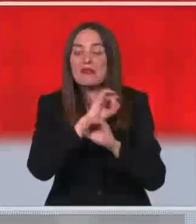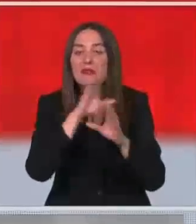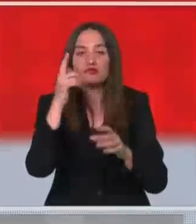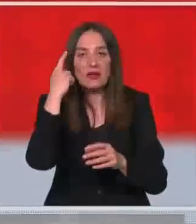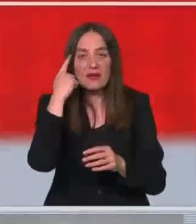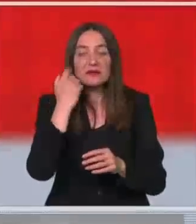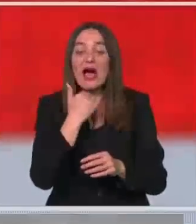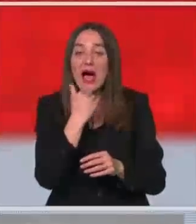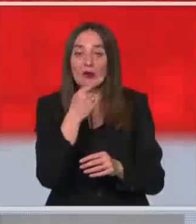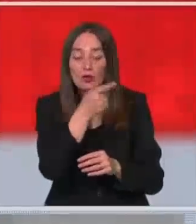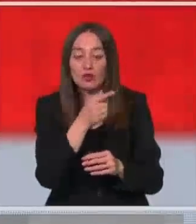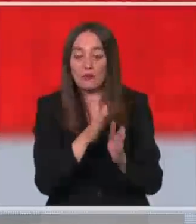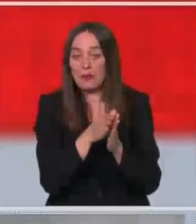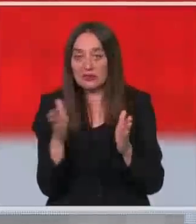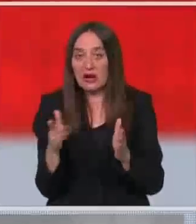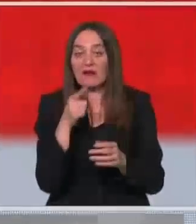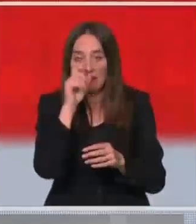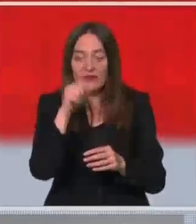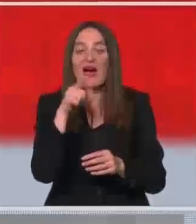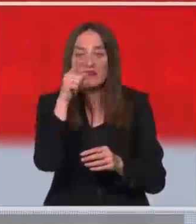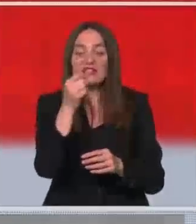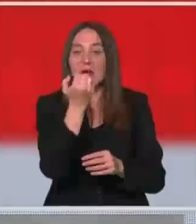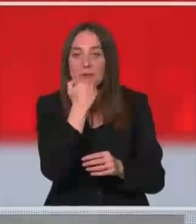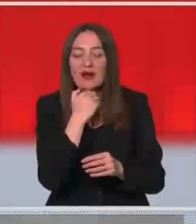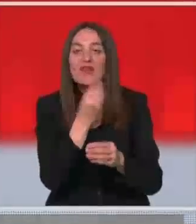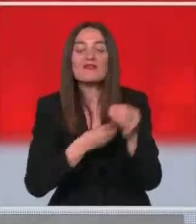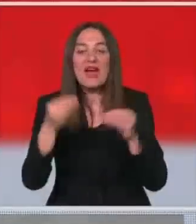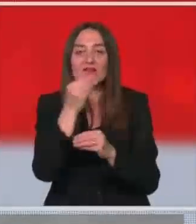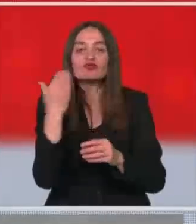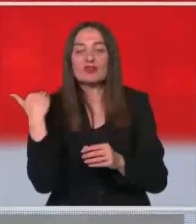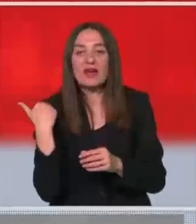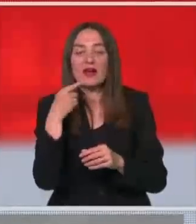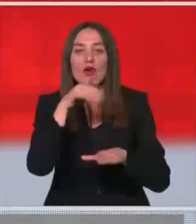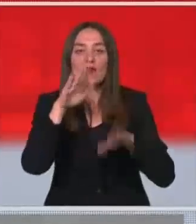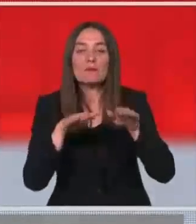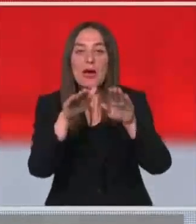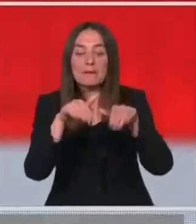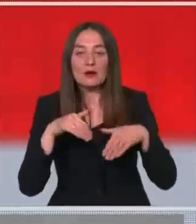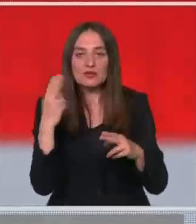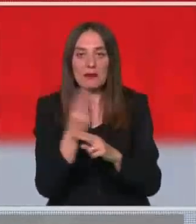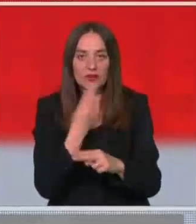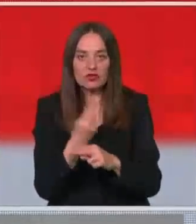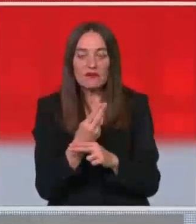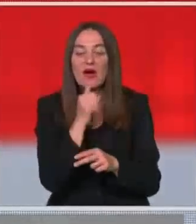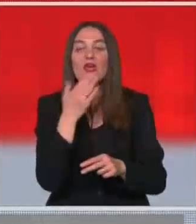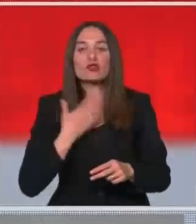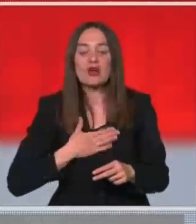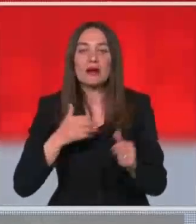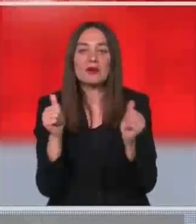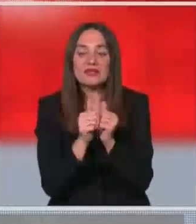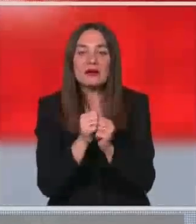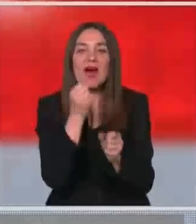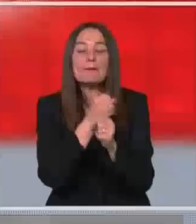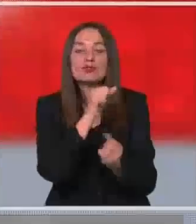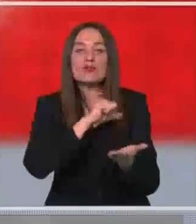Ali ako stavimo to po strani, da, vi ste u pravu. Dakle, najveći teret ovih mera preuzima država i želimo da zajedno sa